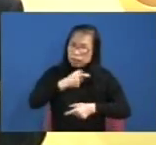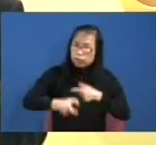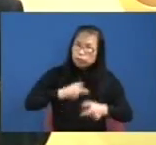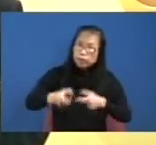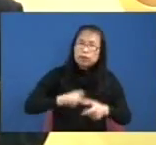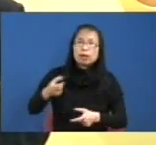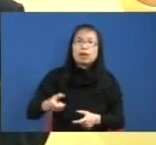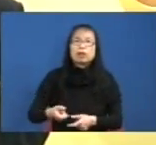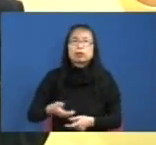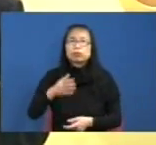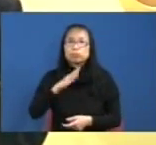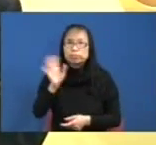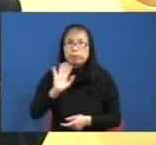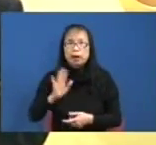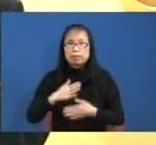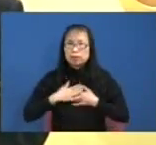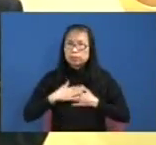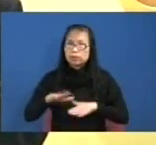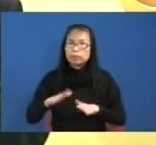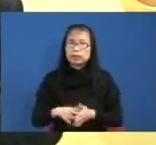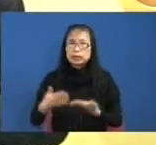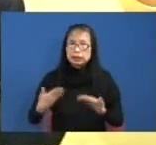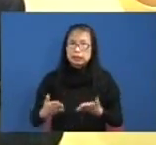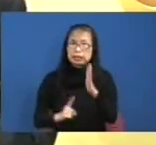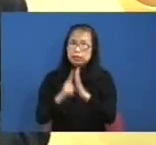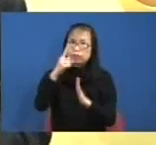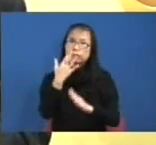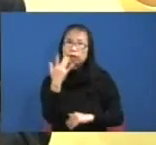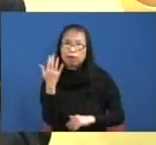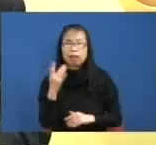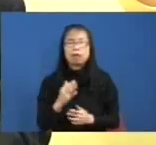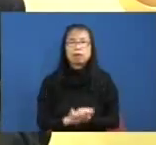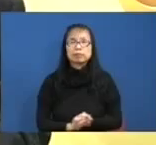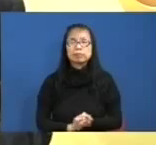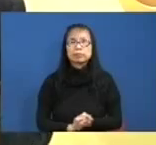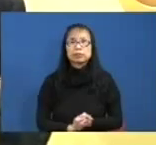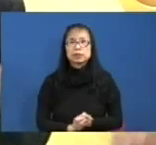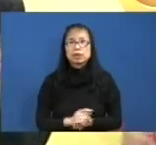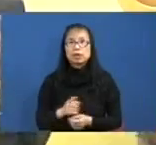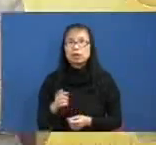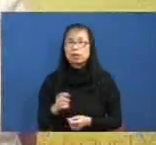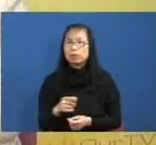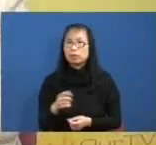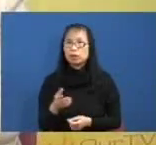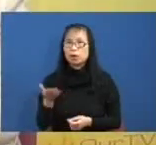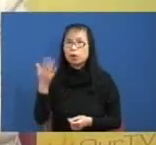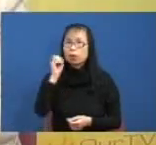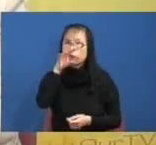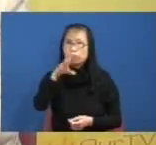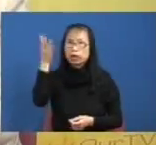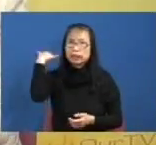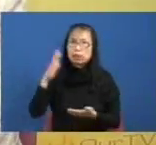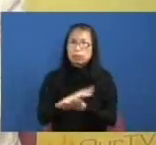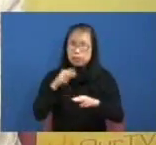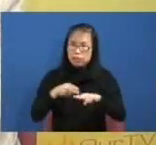舊年嚟講都唔使擔心。 升幅幾多咧？其實我會長。 你講嗰個 舊年嗰個餐飲